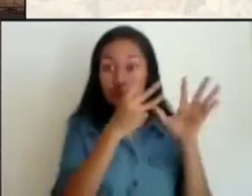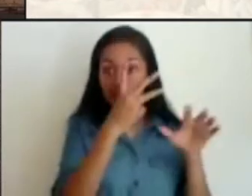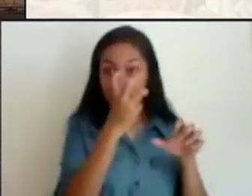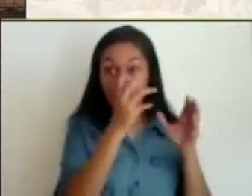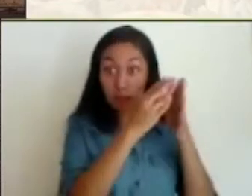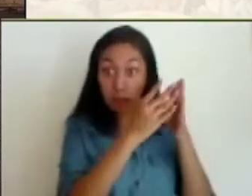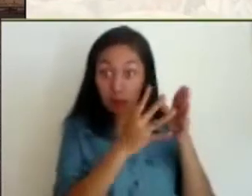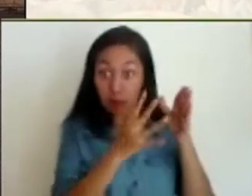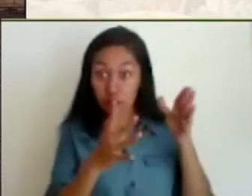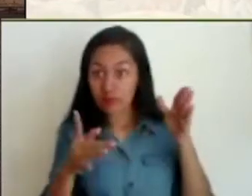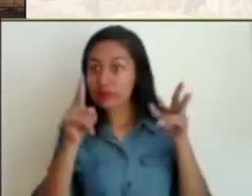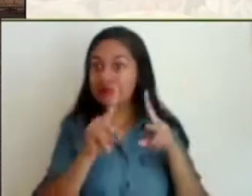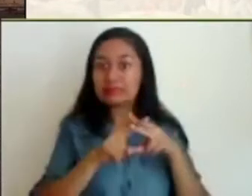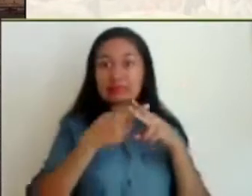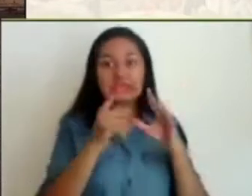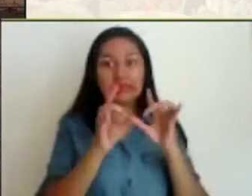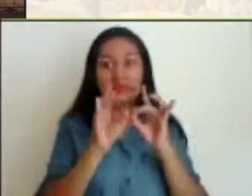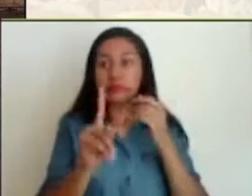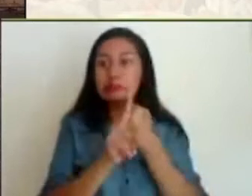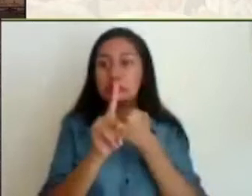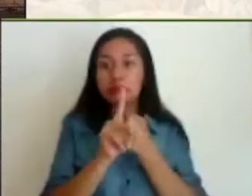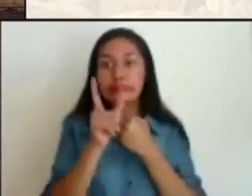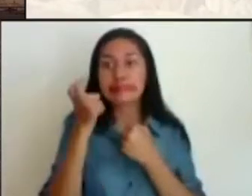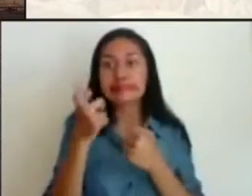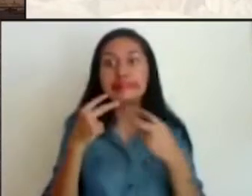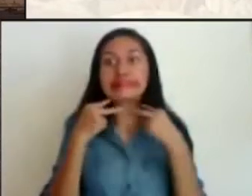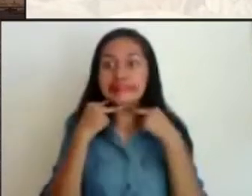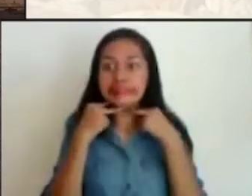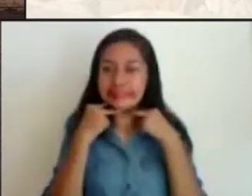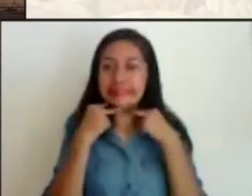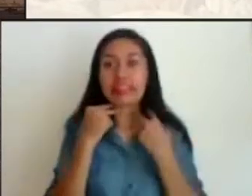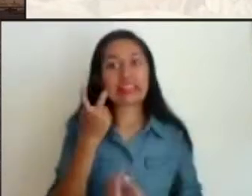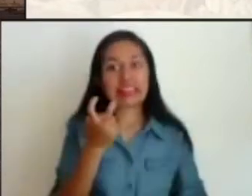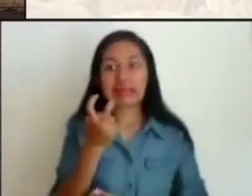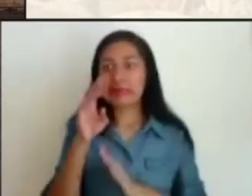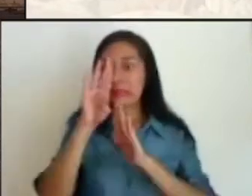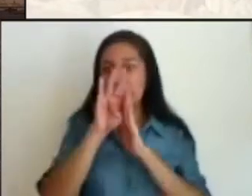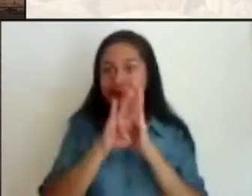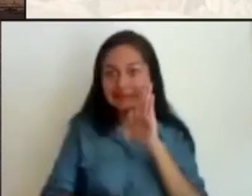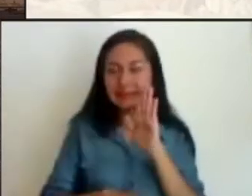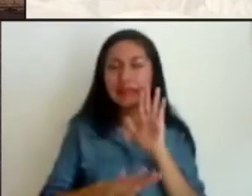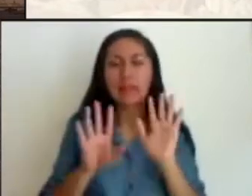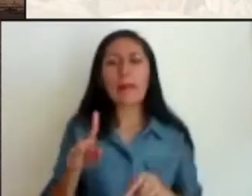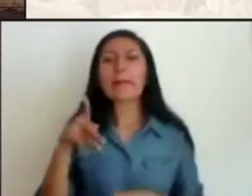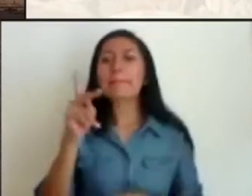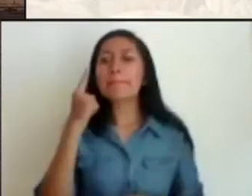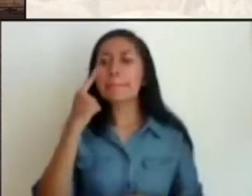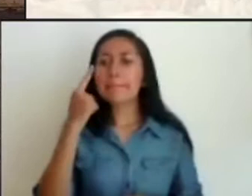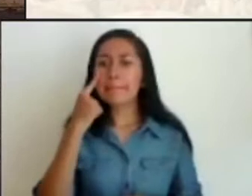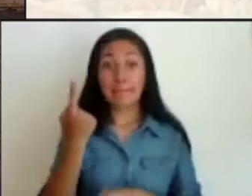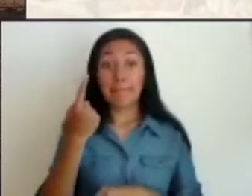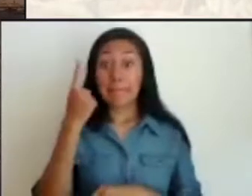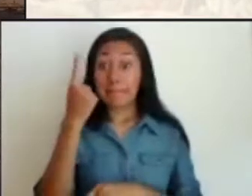económicos. Pero en 1374 en Venecia y en 1377 en